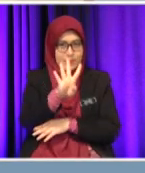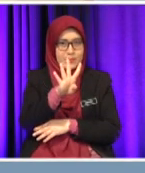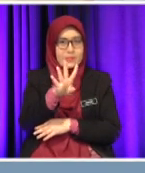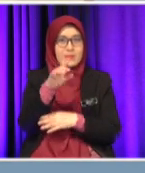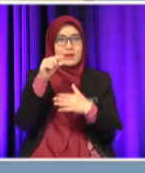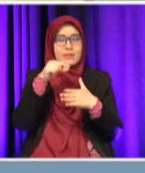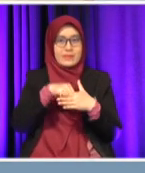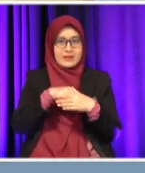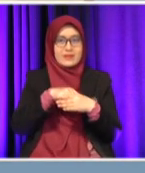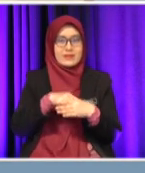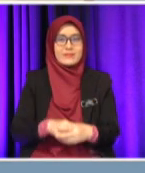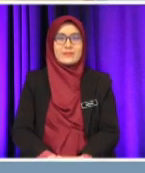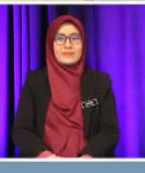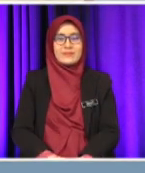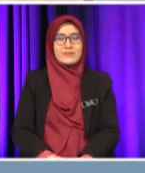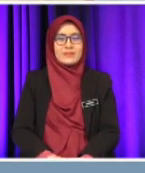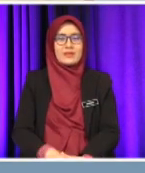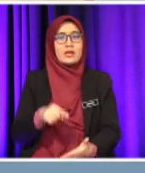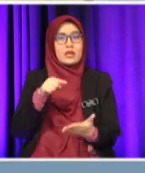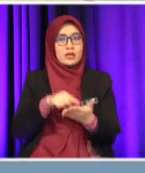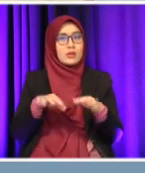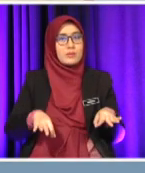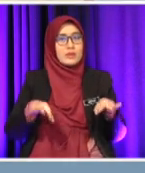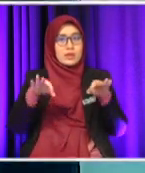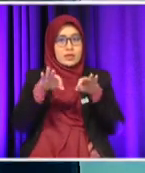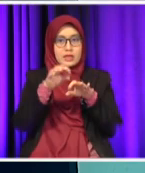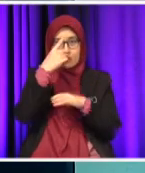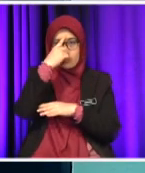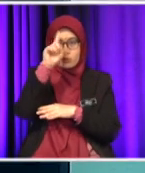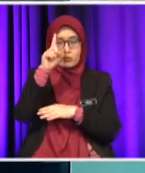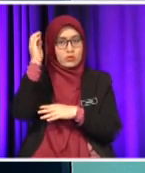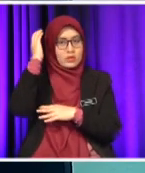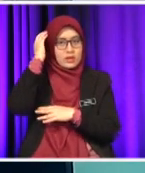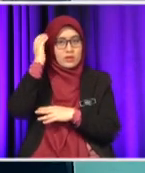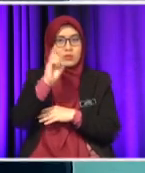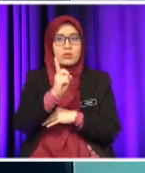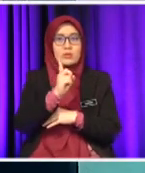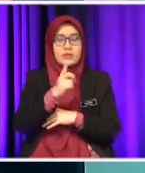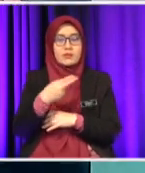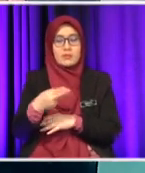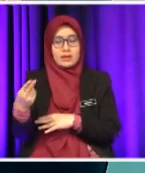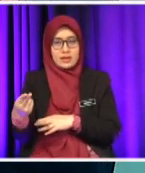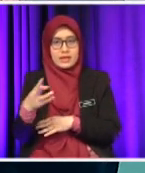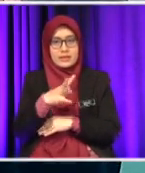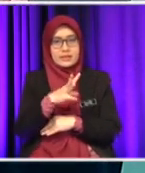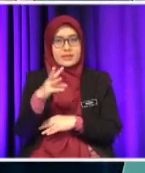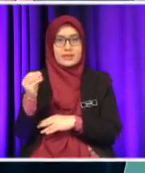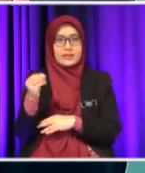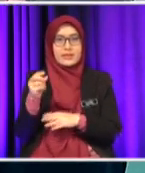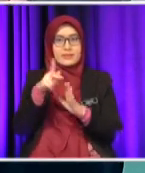oke yang ini penting kita kenapa sih ya bahan dan peralatan Oke bahan